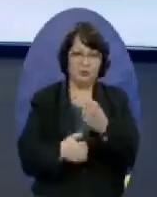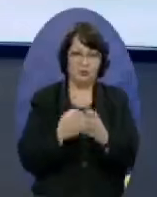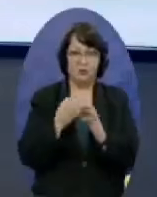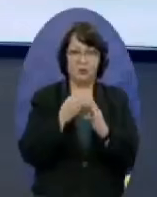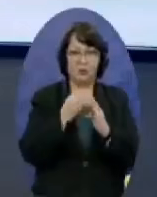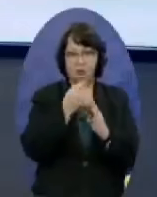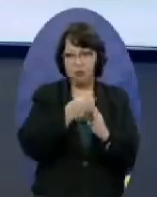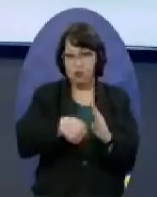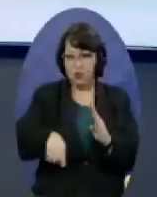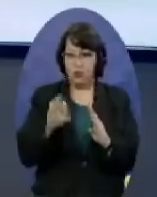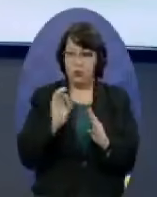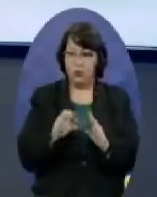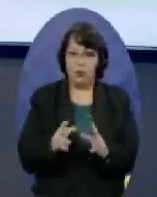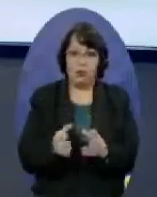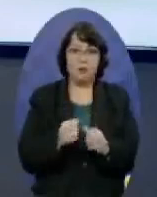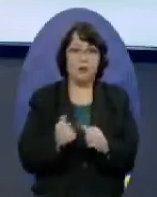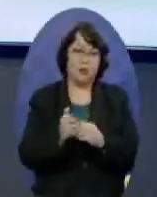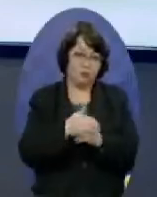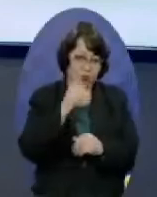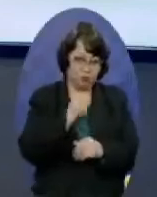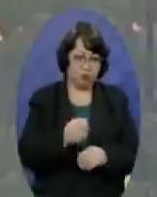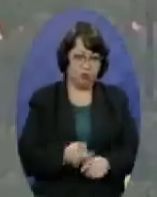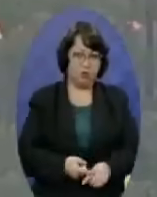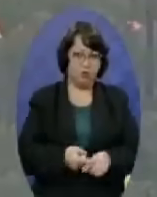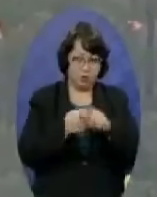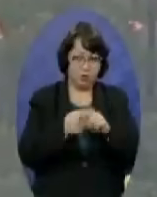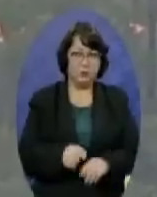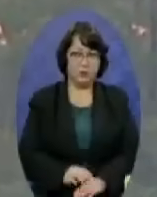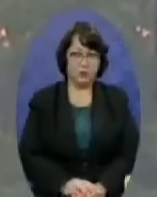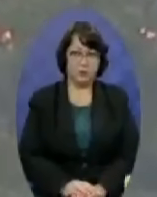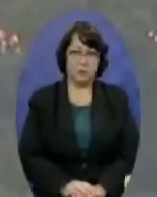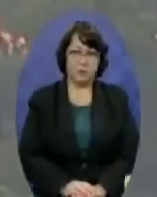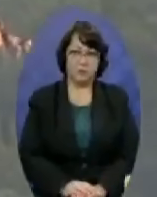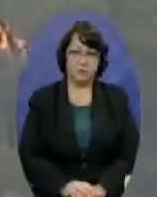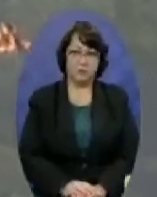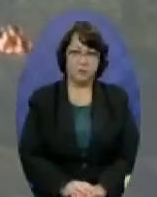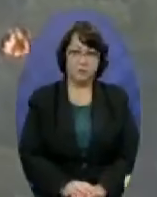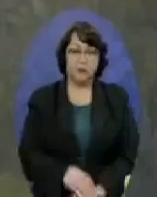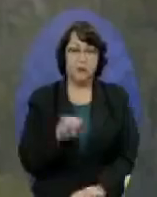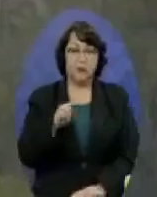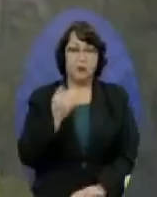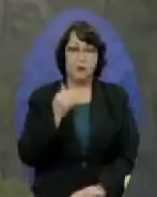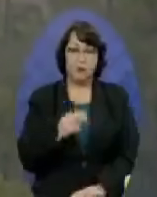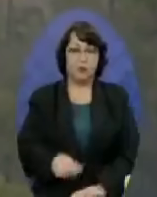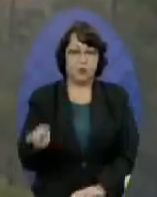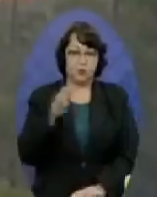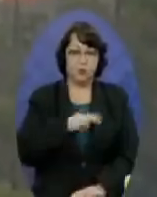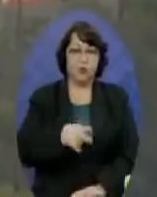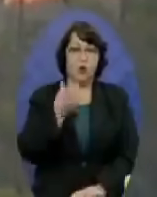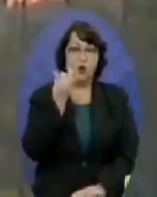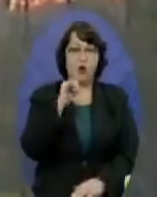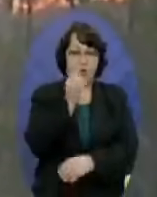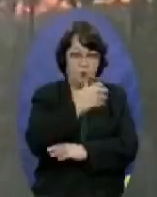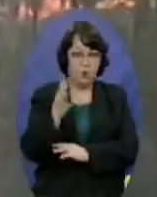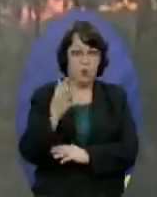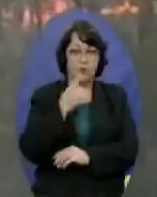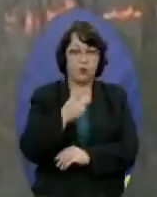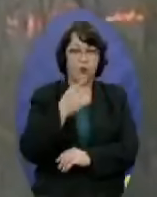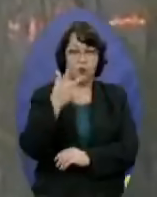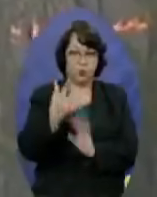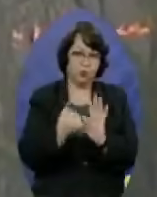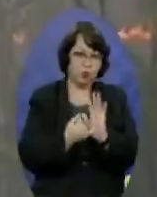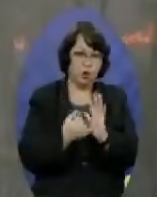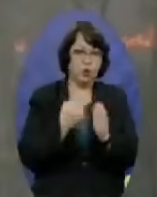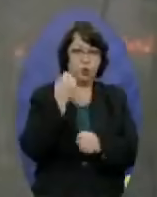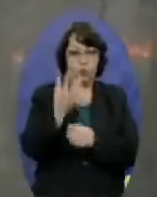байшингаас илрүүлснээр энэ хүн амиа алдсан хүний тоо нэмэгдсэн байна. За тус мөнжийн нутаг дэвсгэрт 136 төмөр